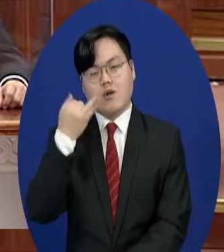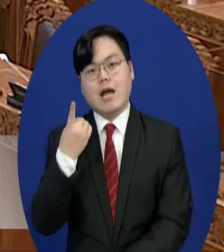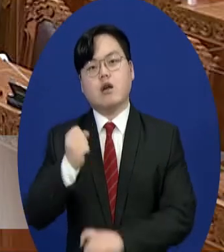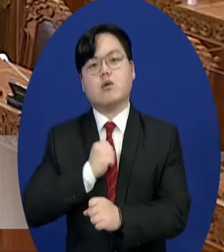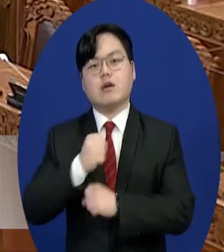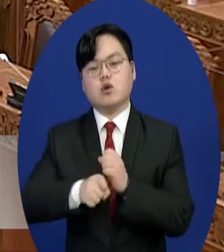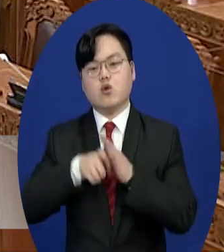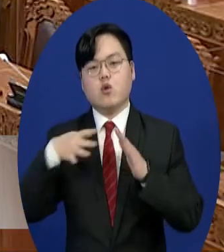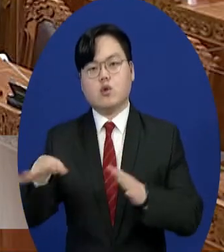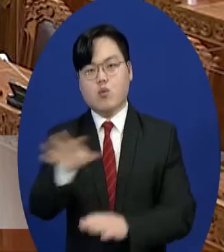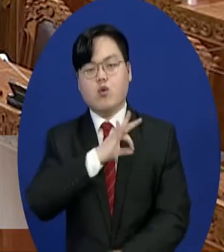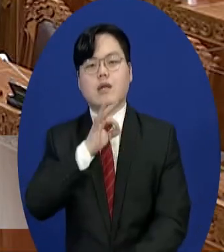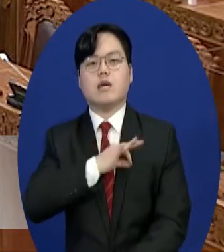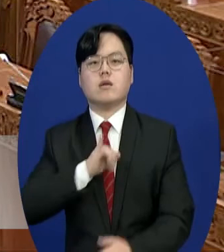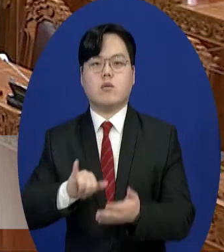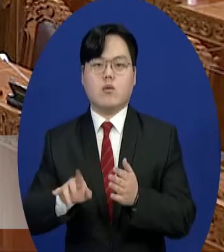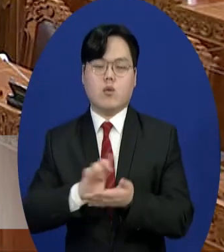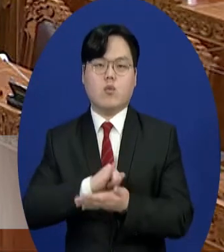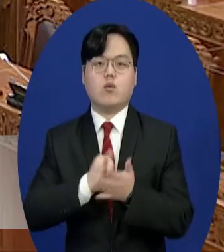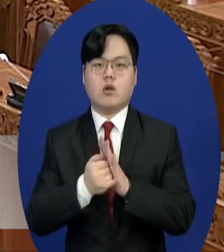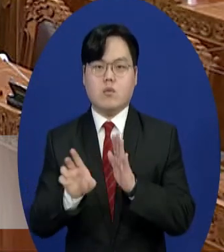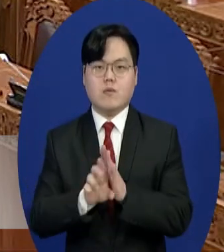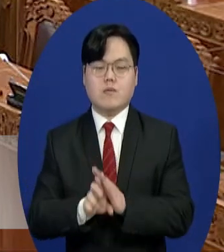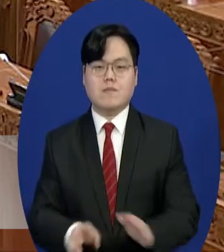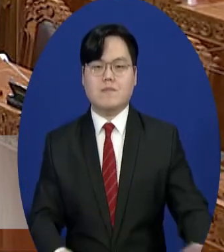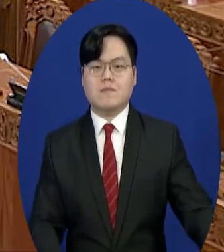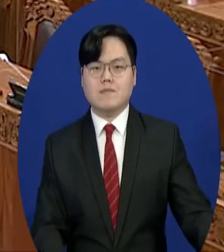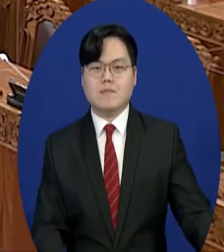үр өгөөжийг нь хүртэх боломж үүрдэх юм а.